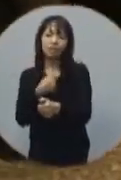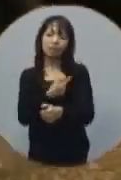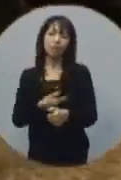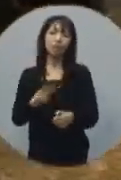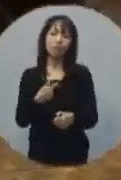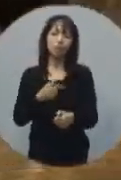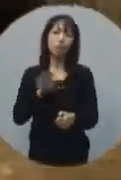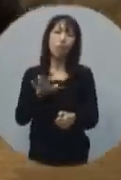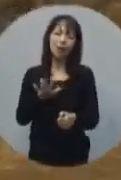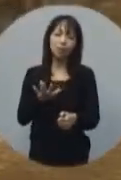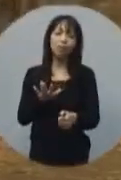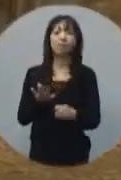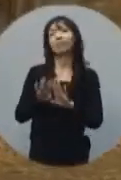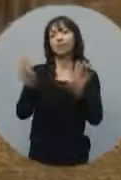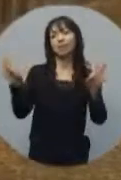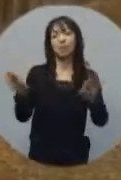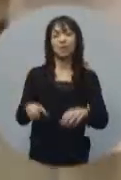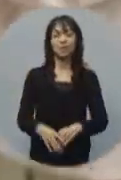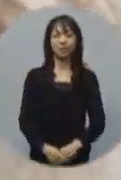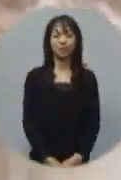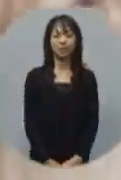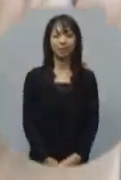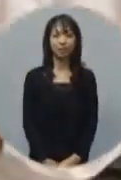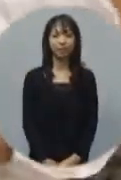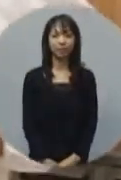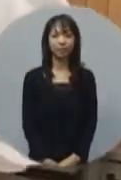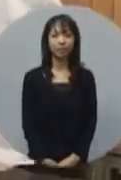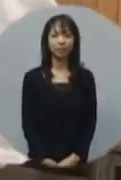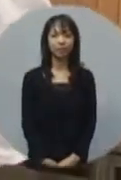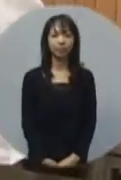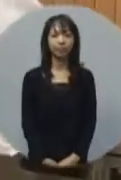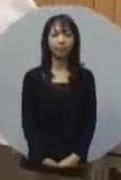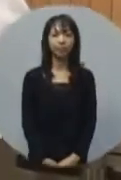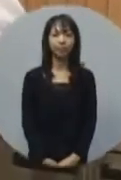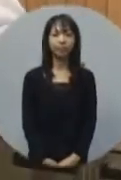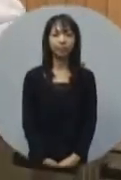ればという思いもあり始めました。